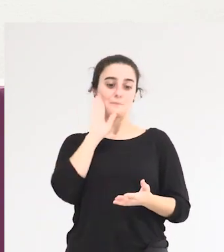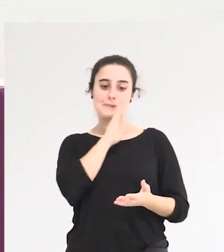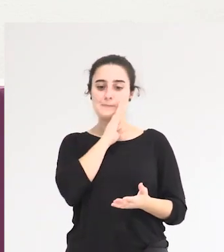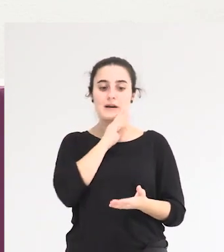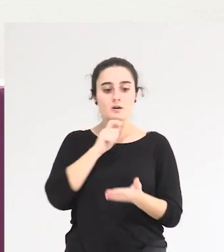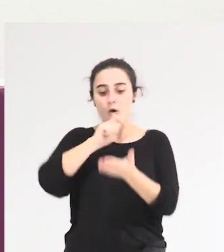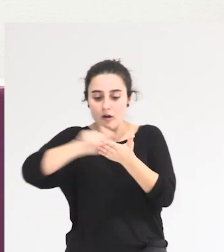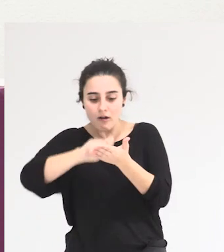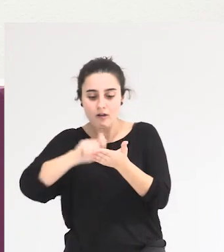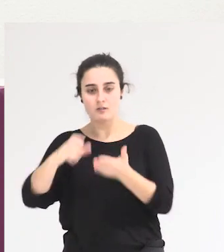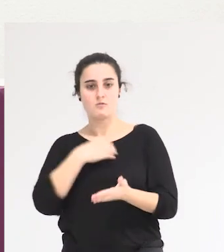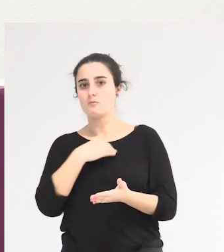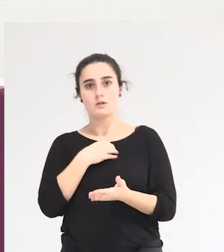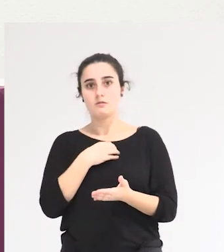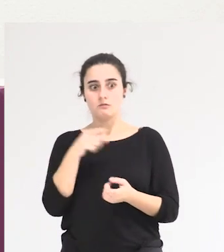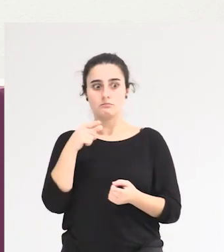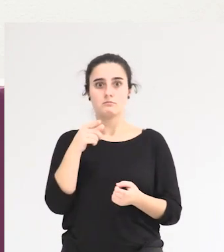berak deskubritzen digu